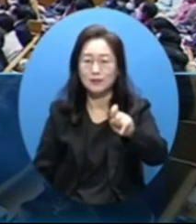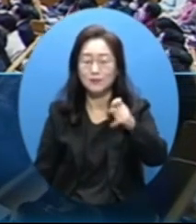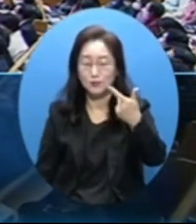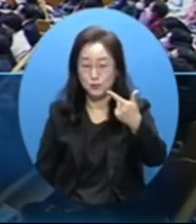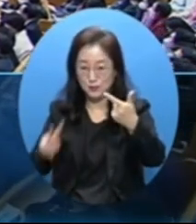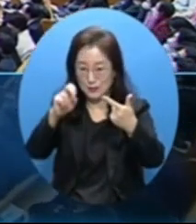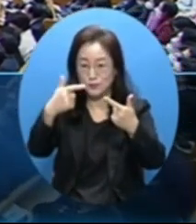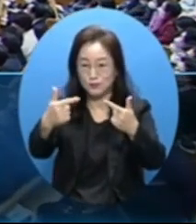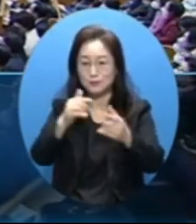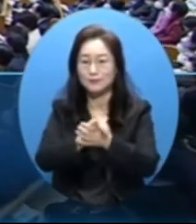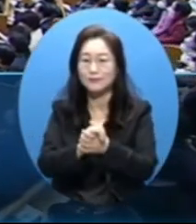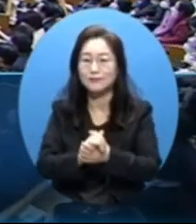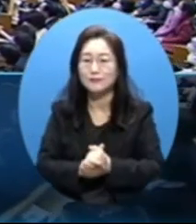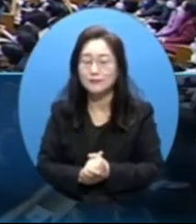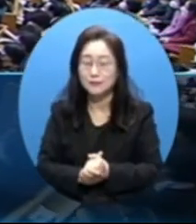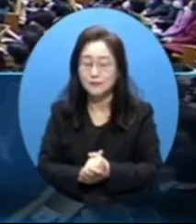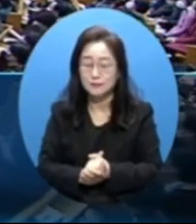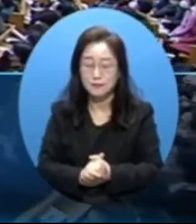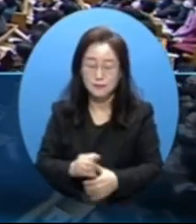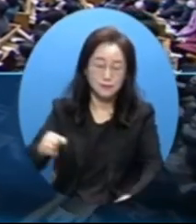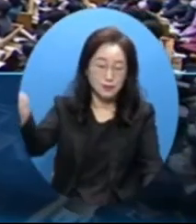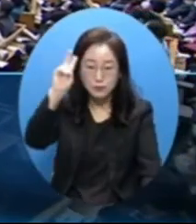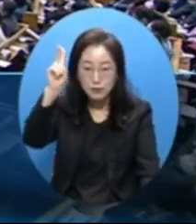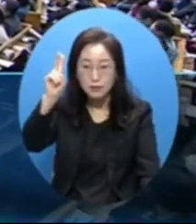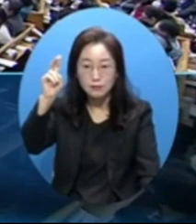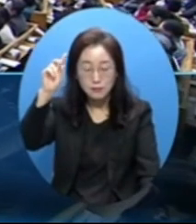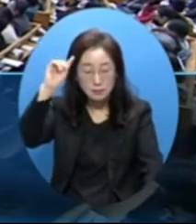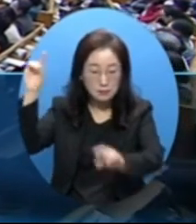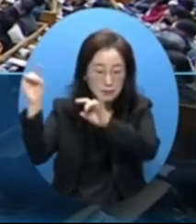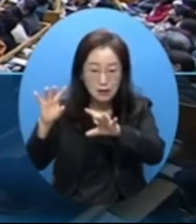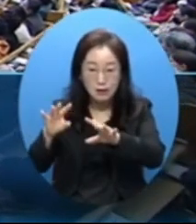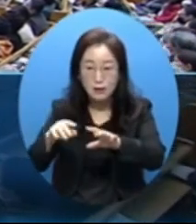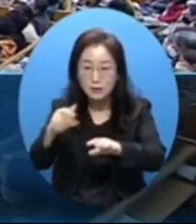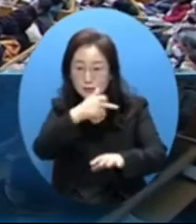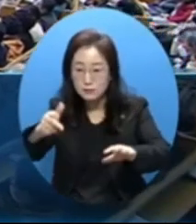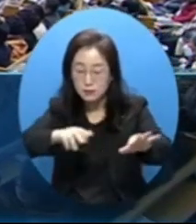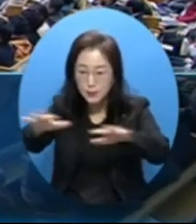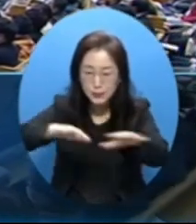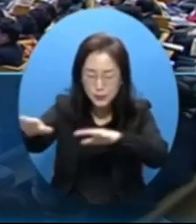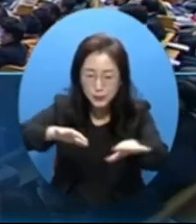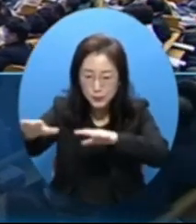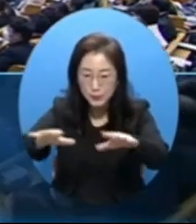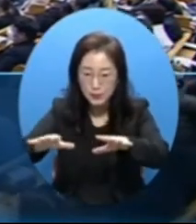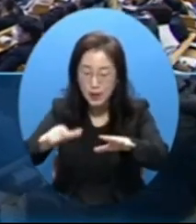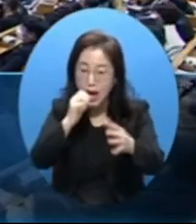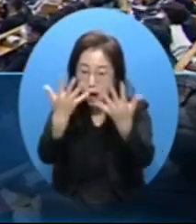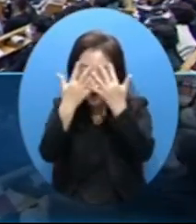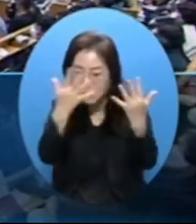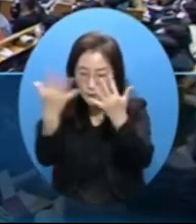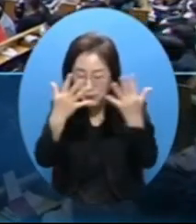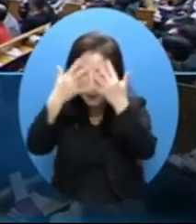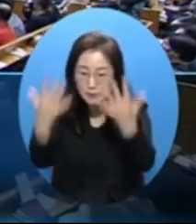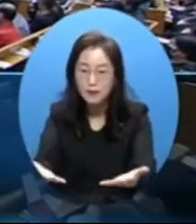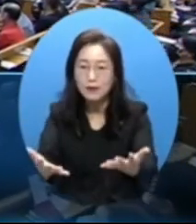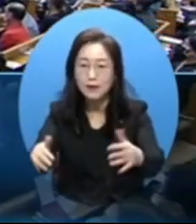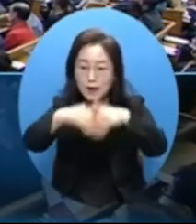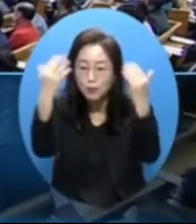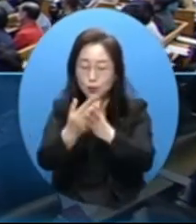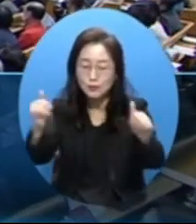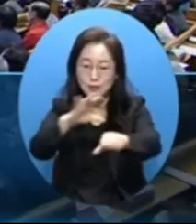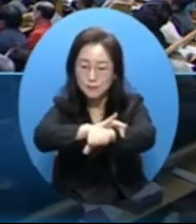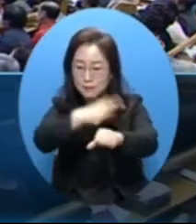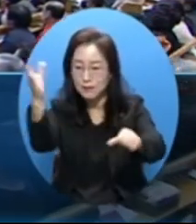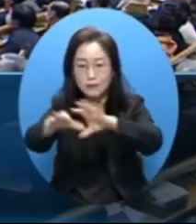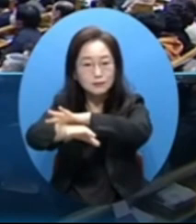26절입니다 이에 갑자기 큰 지진이 나서 옥토가 움직이고 문이고 떨리며 모든 사람이 메인 것이